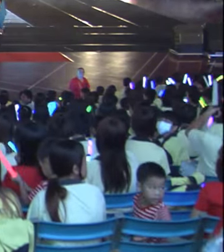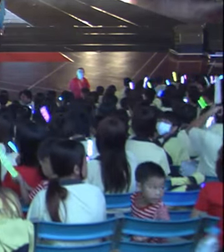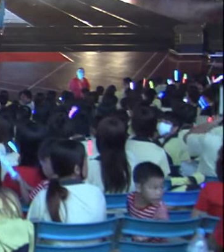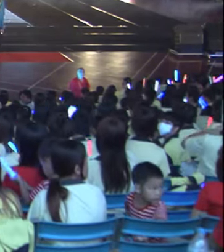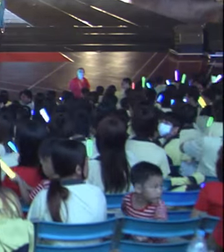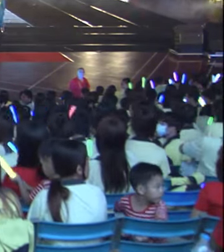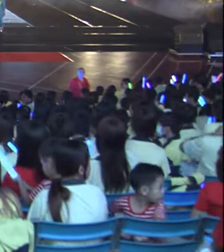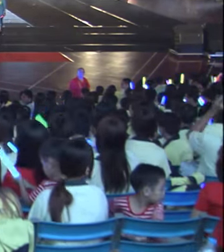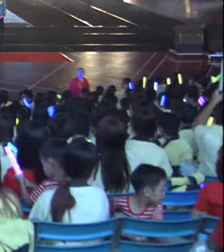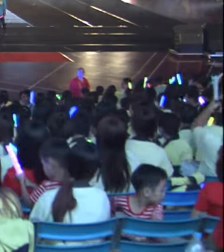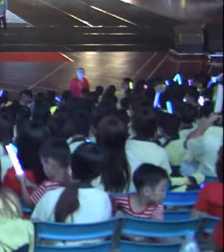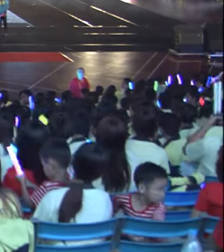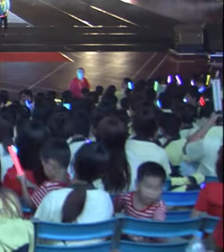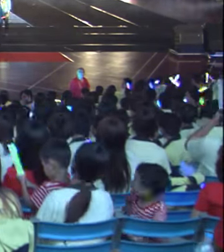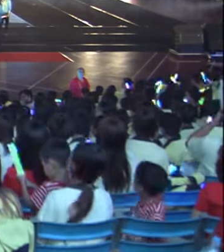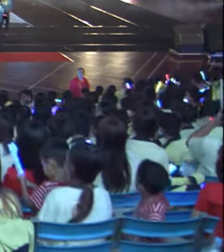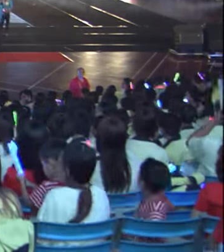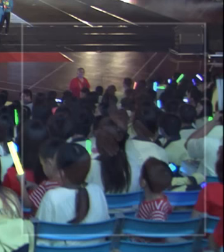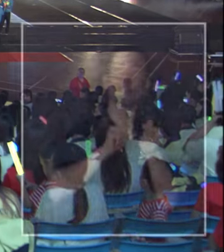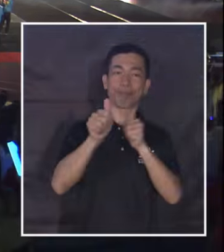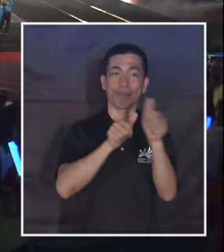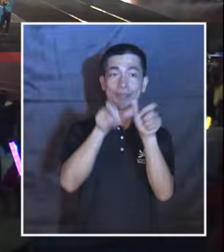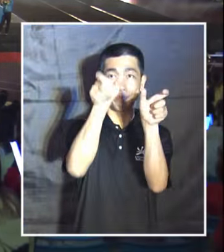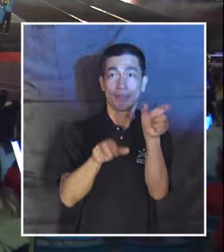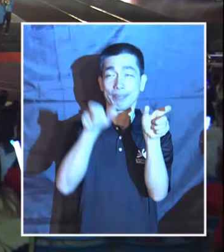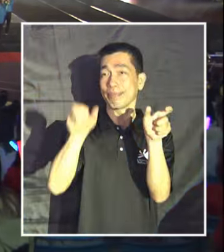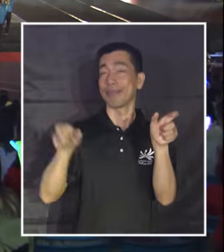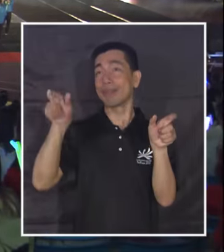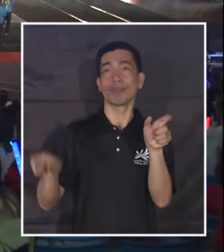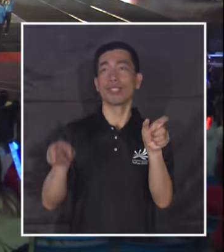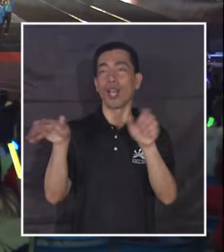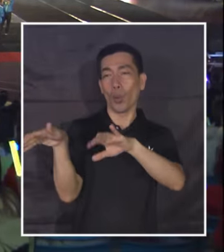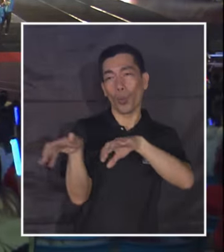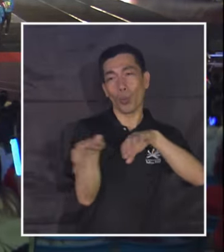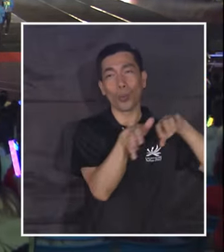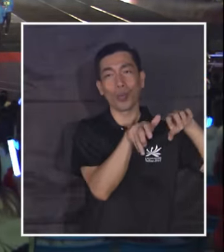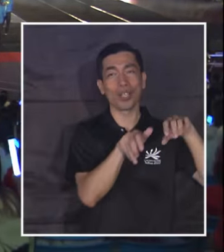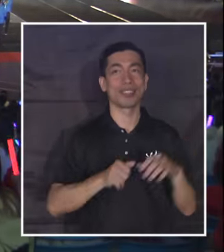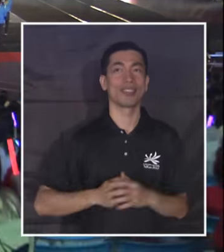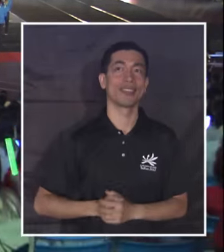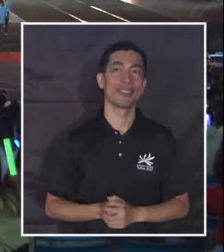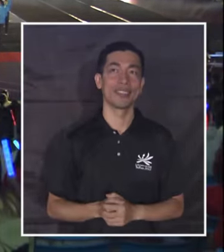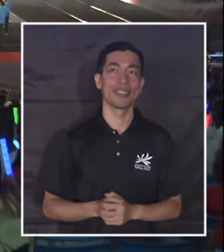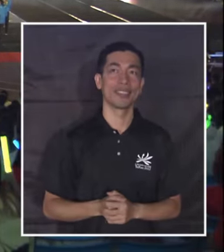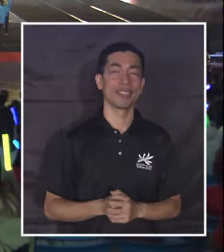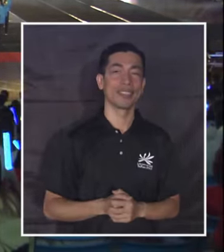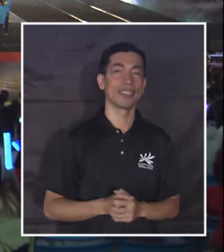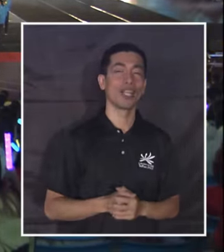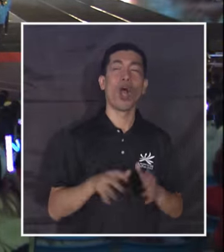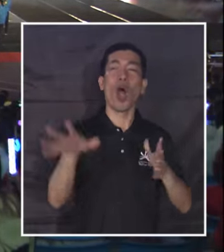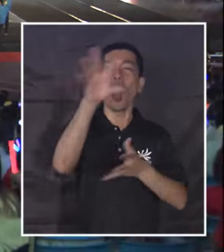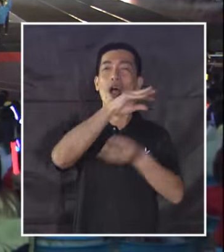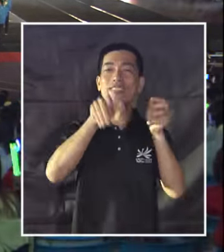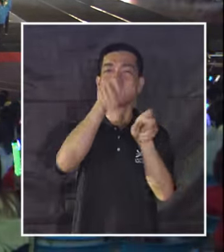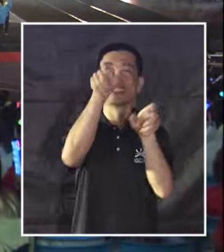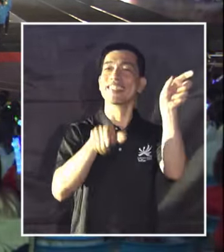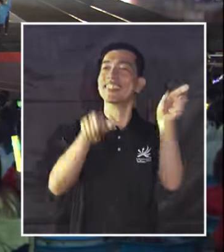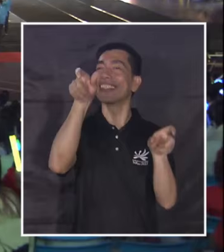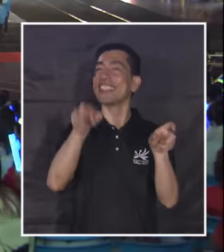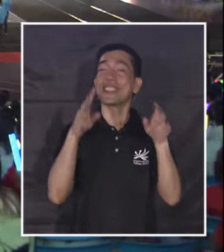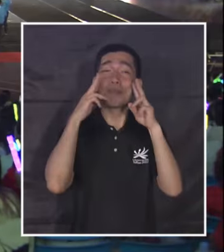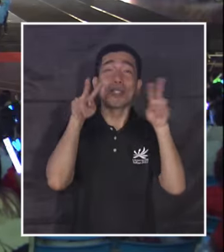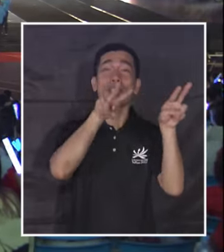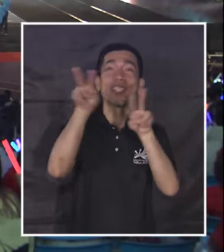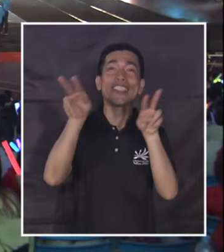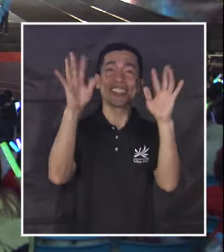现在所有运动员正在退场当中，我们现场的来宾是不是再一次热烈的掌声，谢谢他们